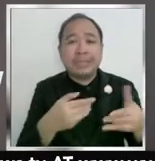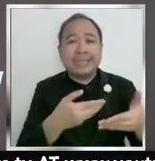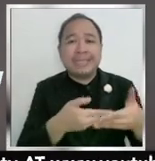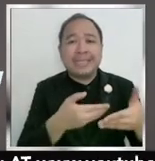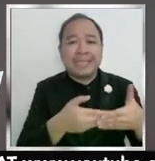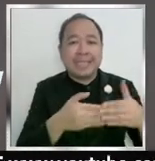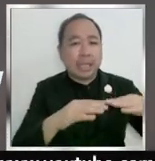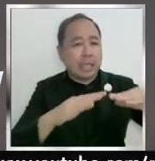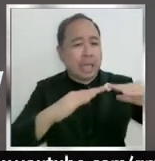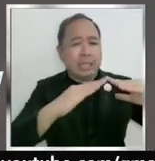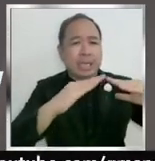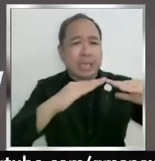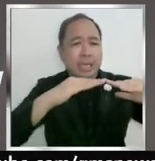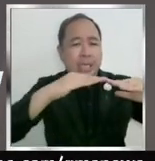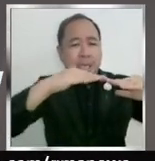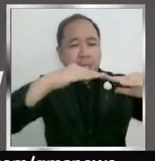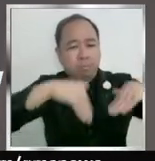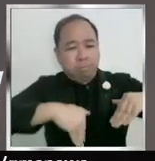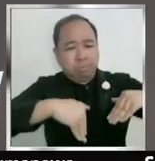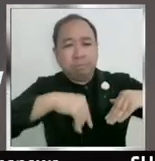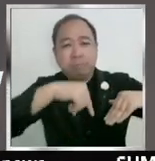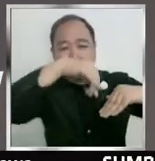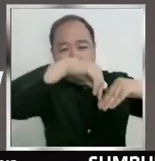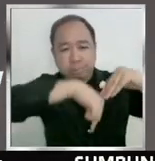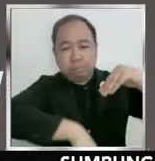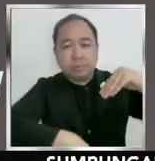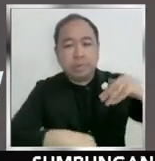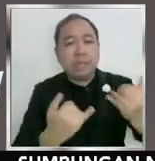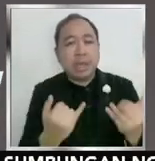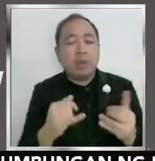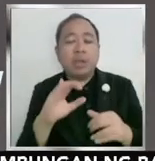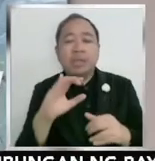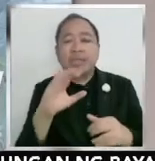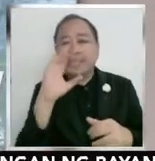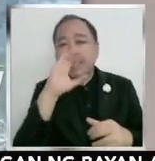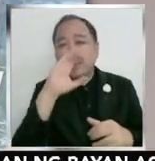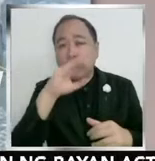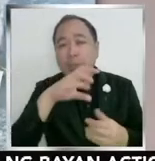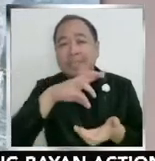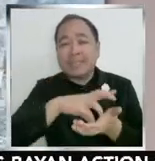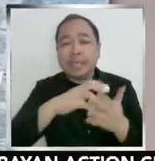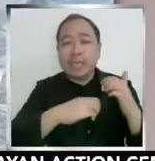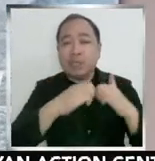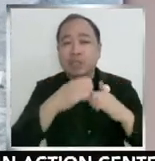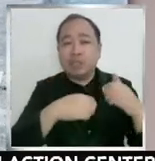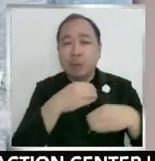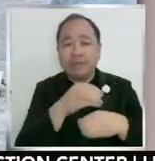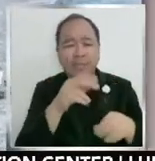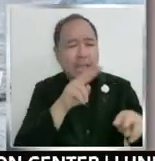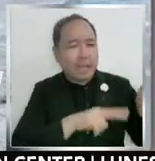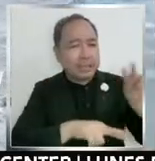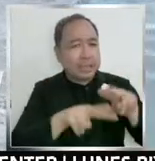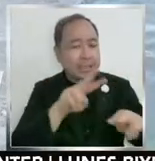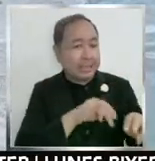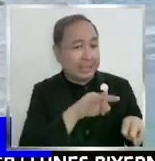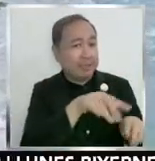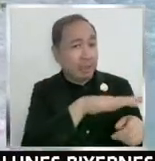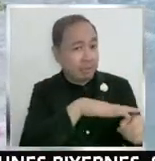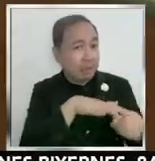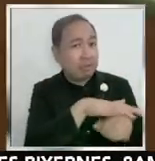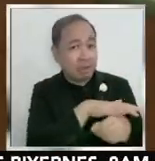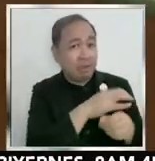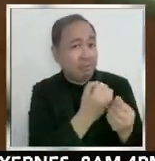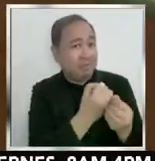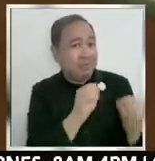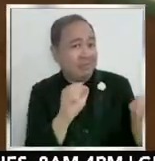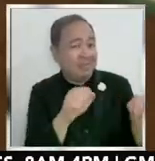umaga. Magsasagawa ng assessment ang Cebu City Engineering Office kung ligtas pa bang tumira sa nasabing bahay. Para sa